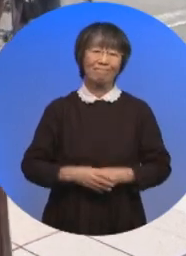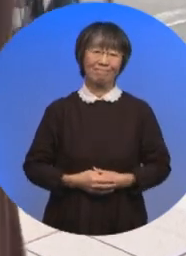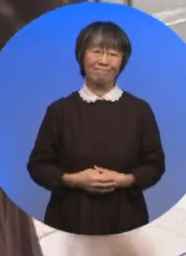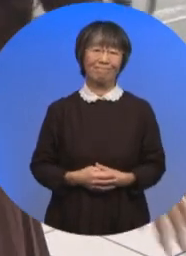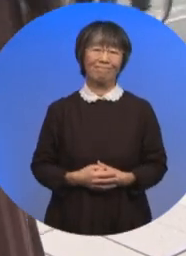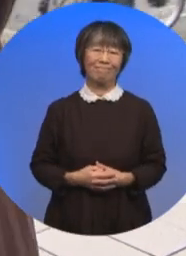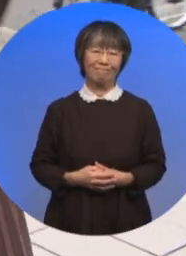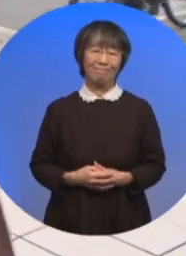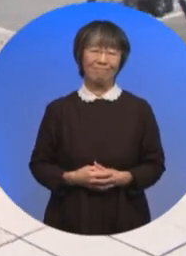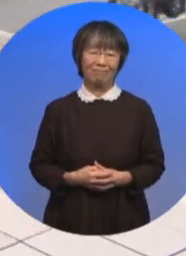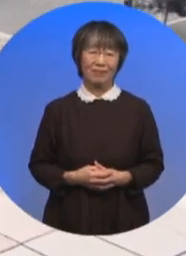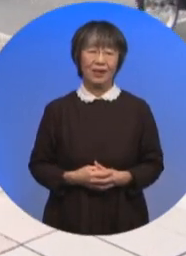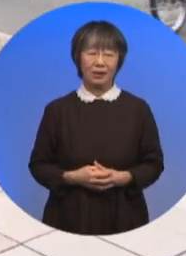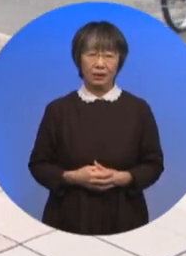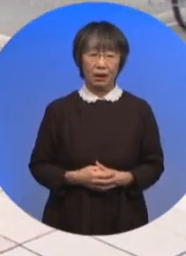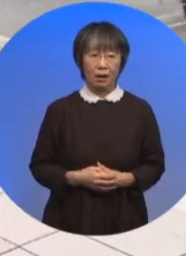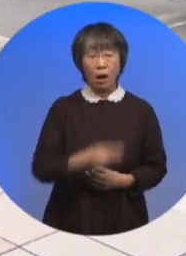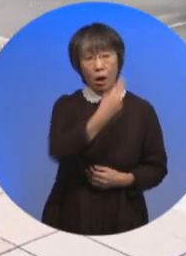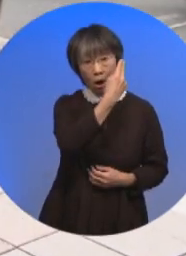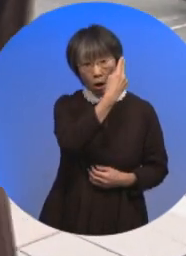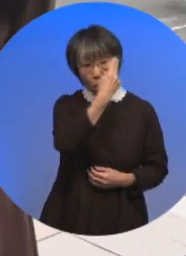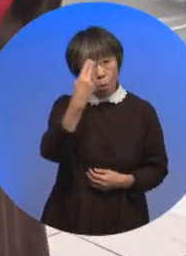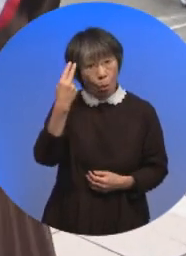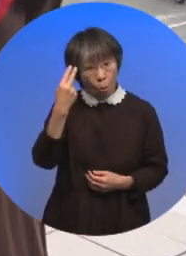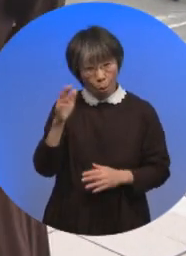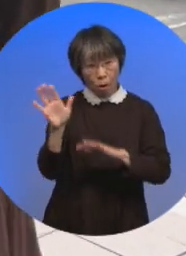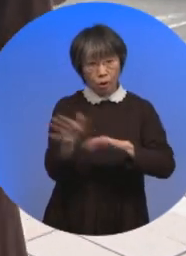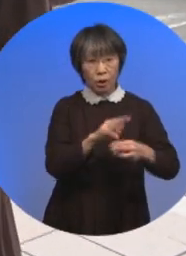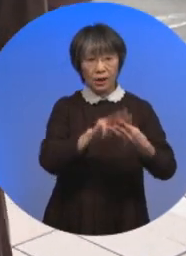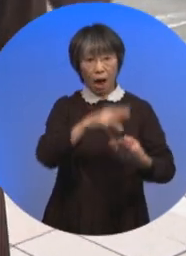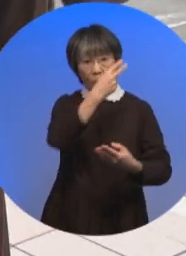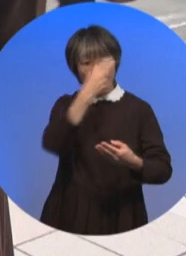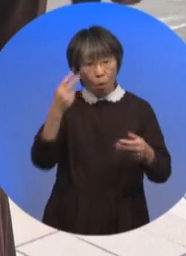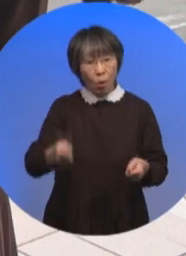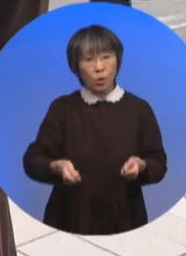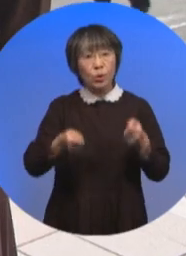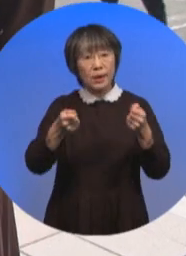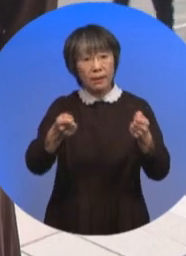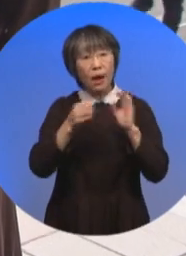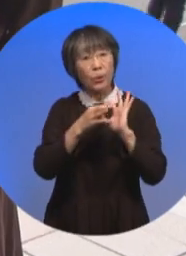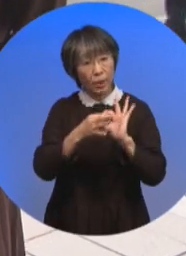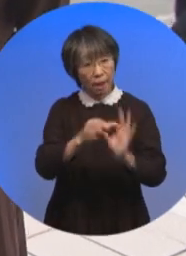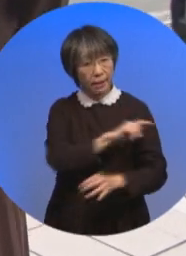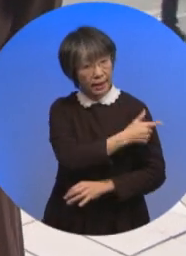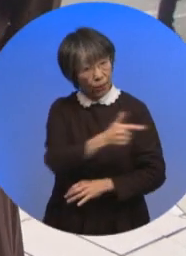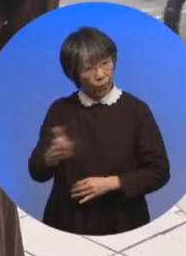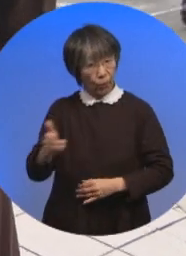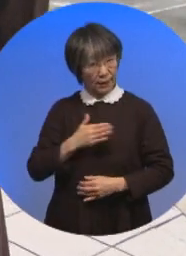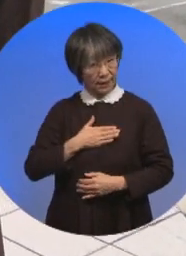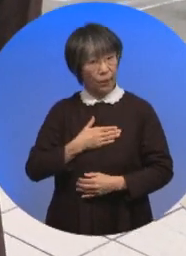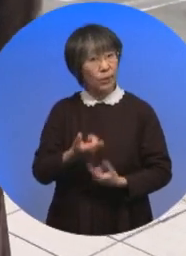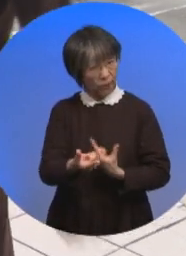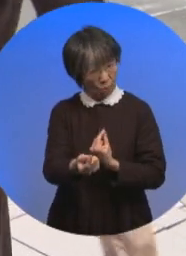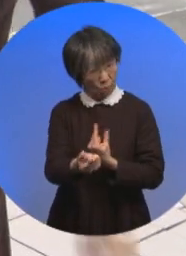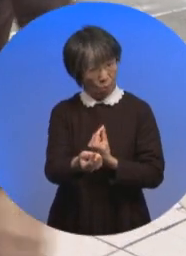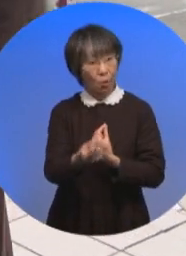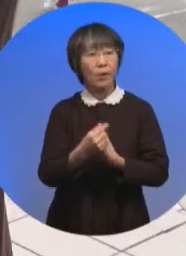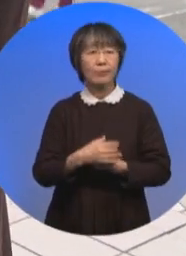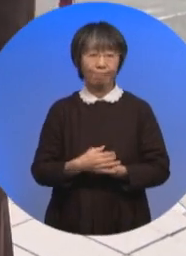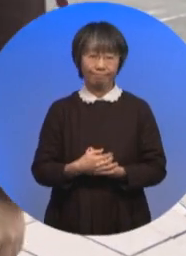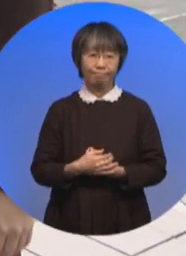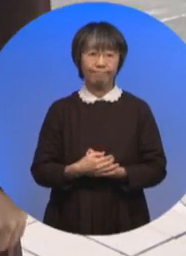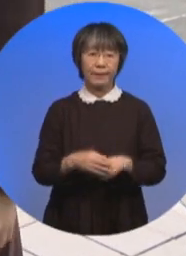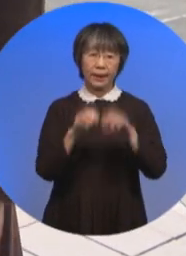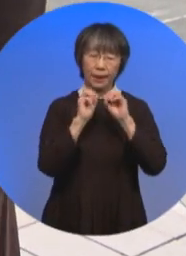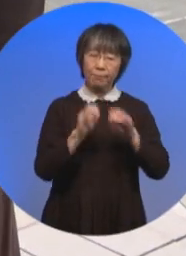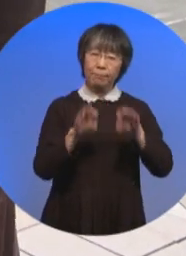を。 あ、行くんですか？ はい、 あ、そうですか。あ、じゃあちょっとこの、ね、はい、あの高校も吹田高校出身ですから、はい、結構いろ